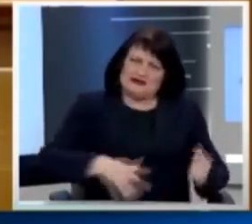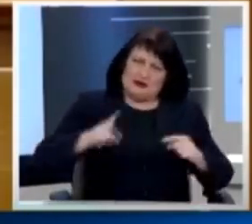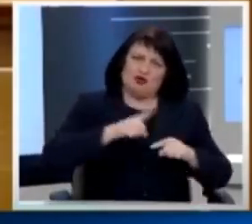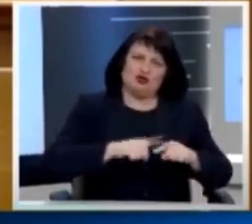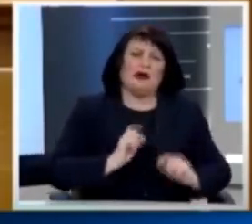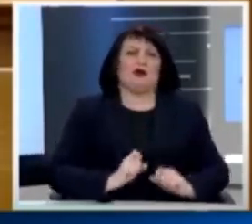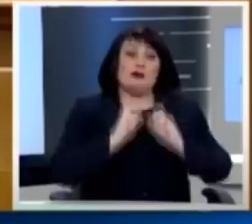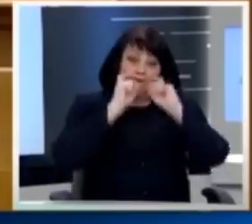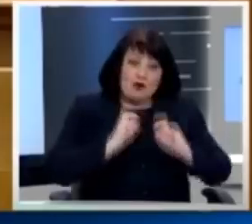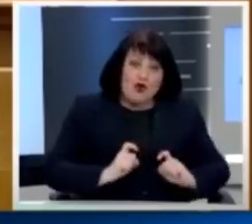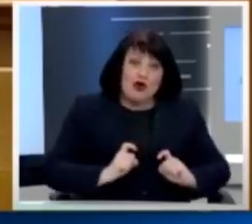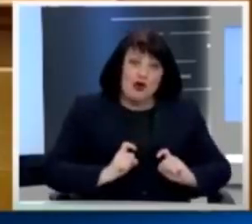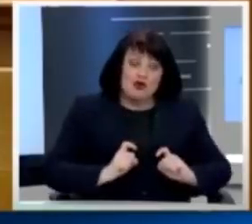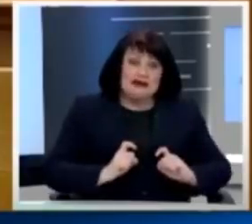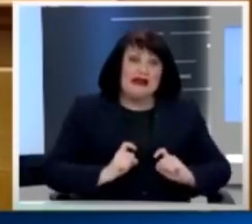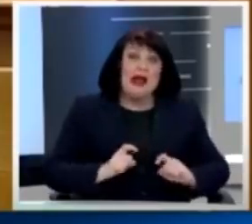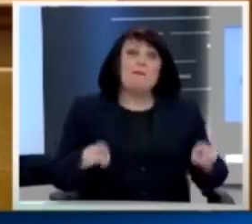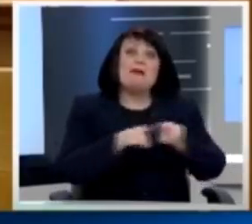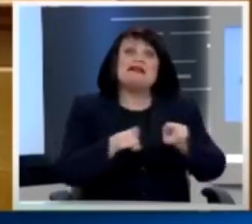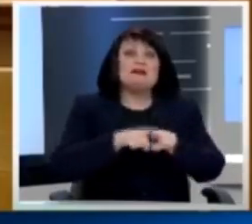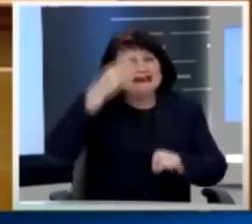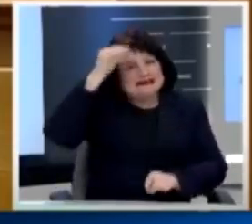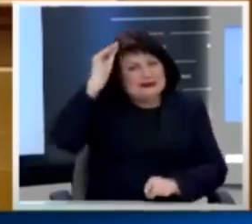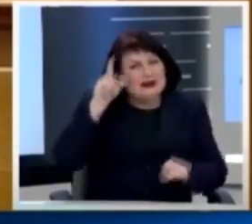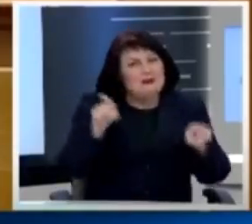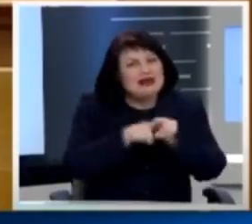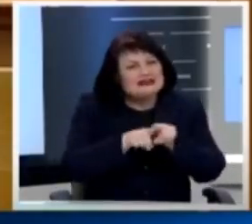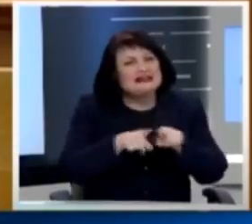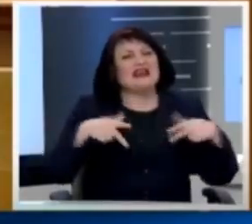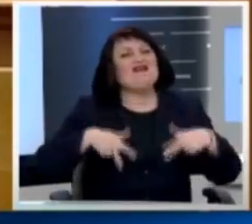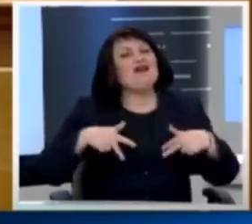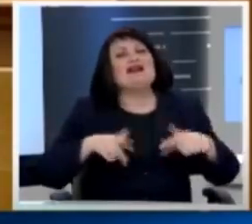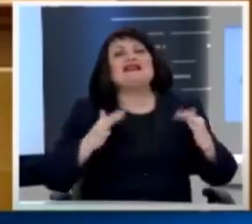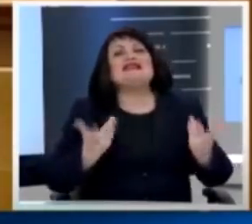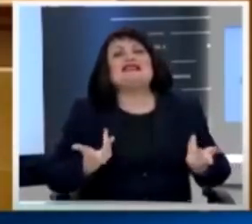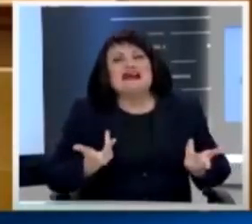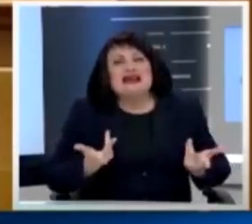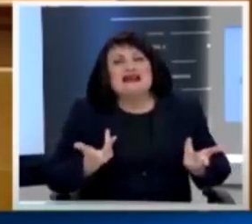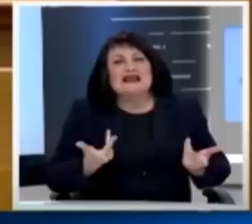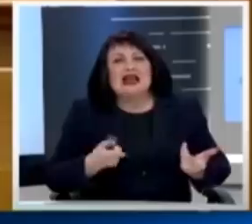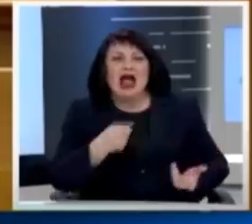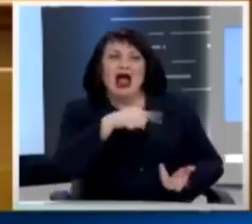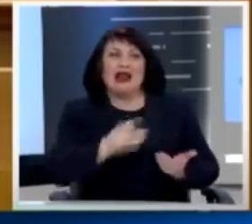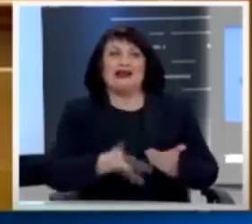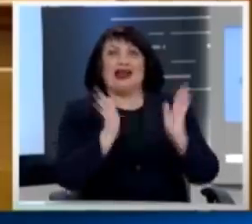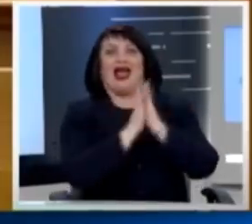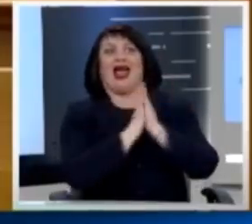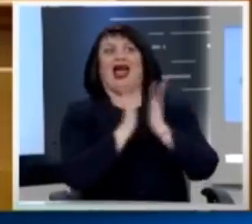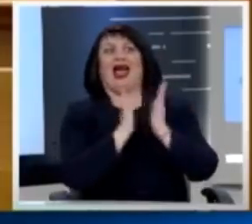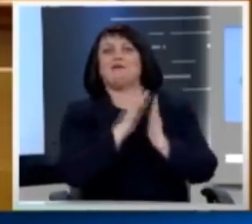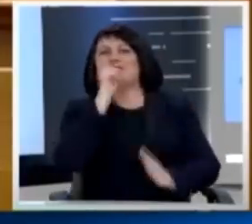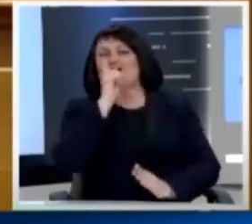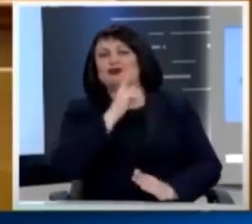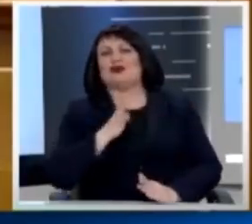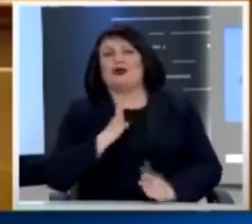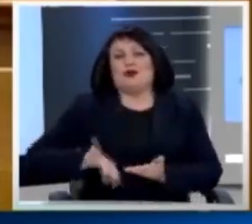αναγκάζεστε να κουβαλάτε μαζί σας, κύριε Τσίπρα και κύριοι της κυβέρνησης, κλακαδόρους που να σας επιφημούν. Γι'